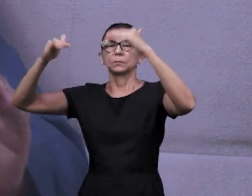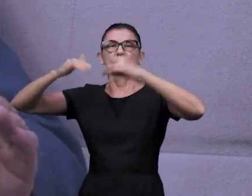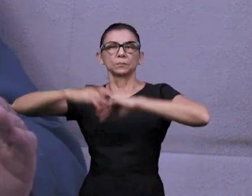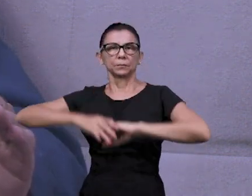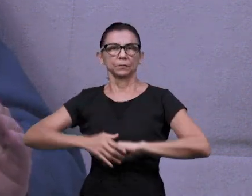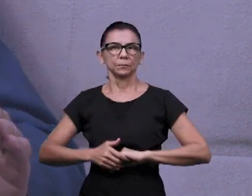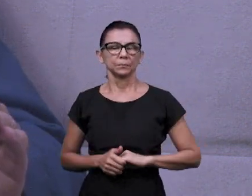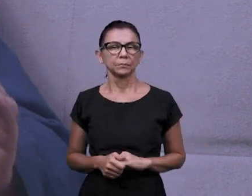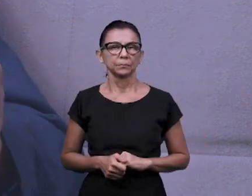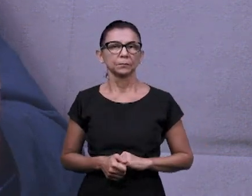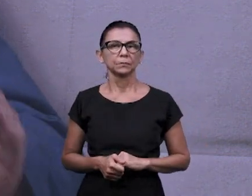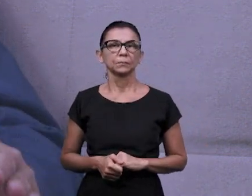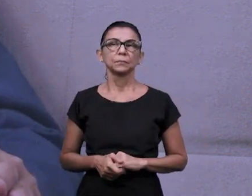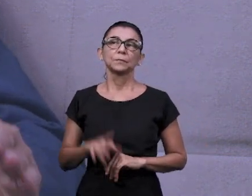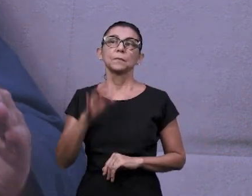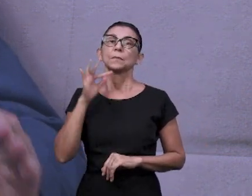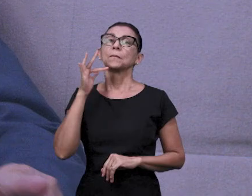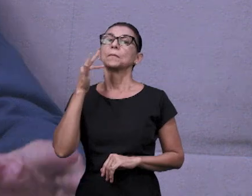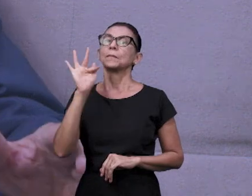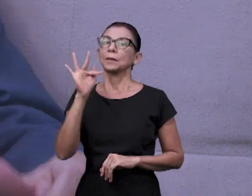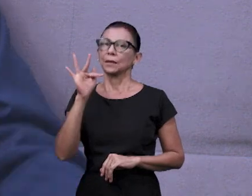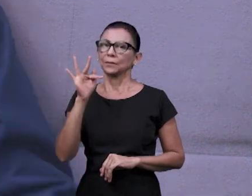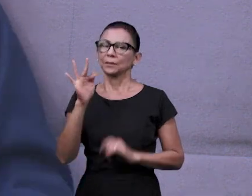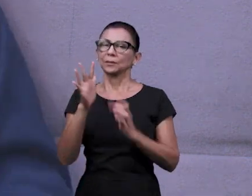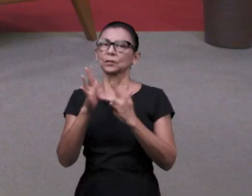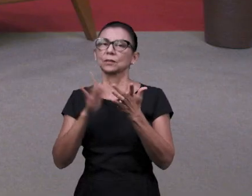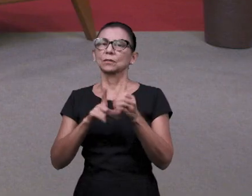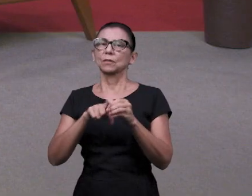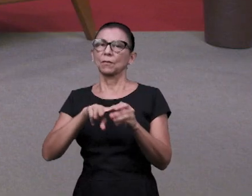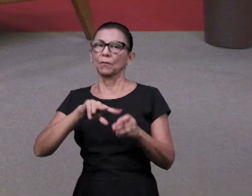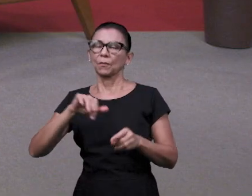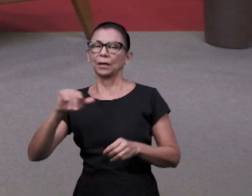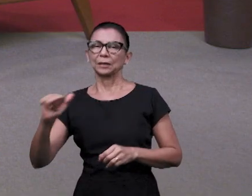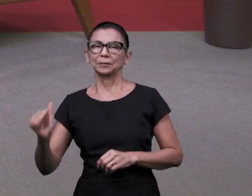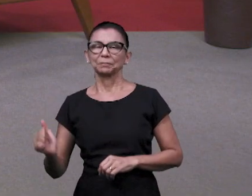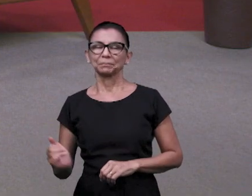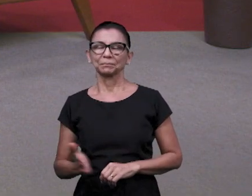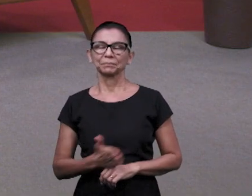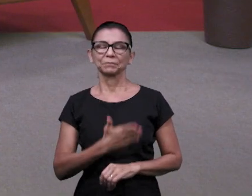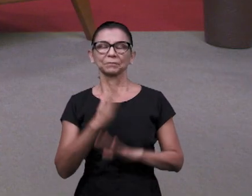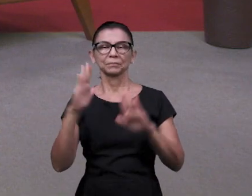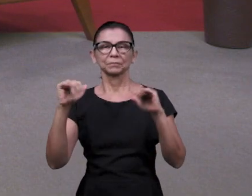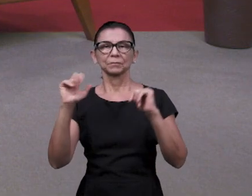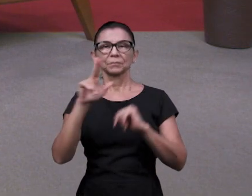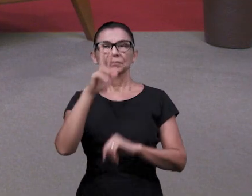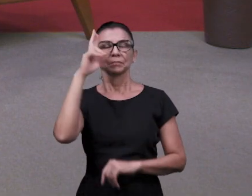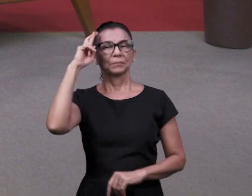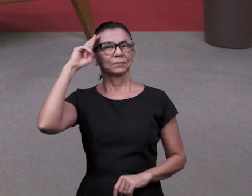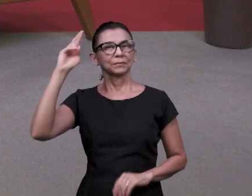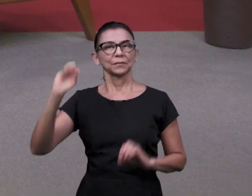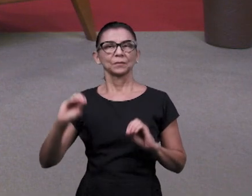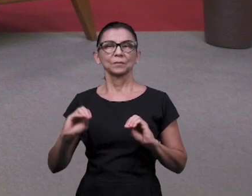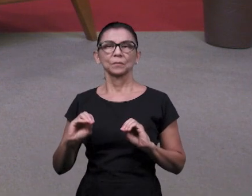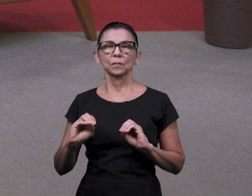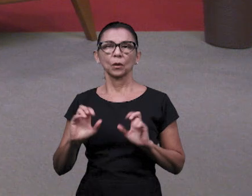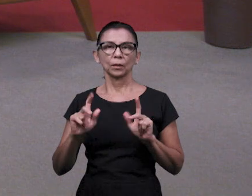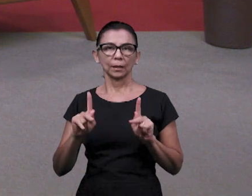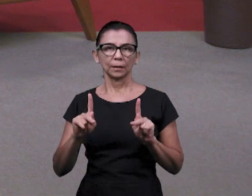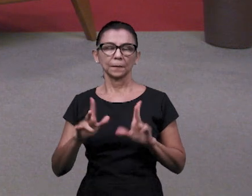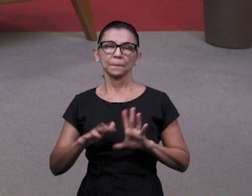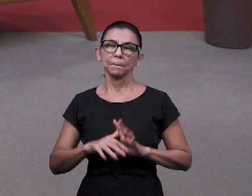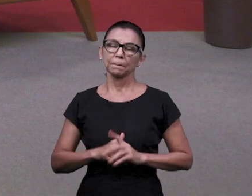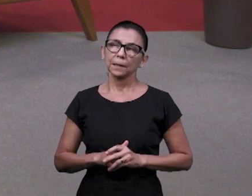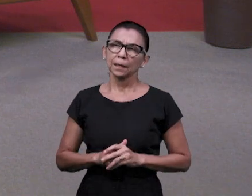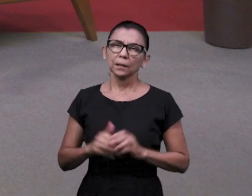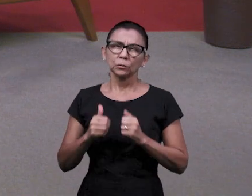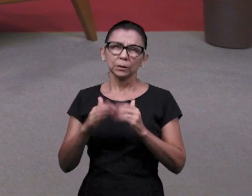Car bientôt, Jésus reviendra. Loué soit le nom du Seigneur. Très bien. Au début du